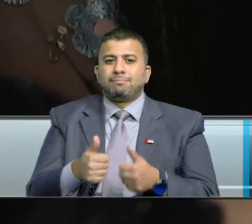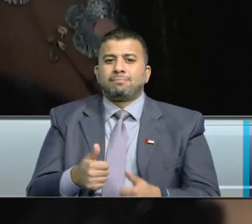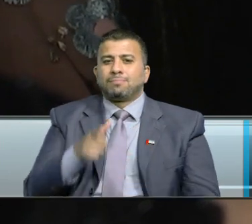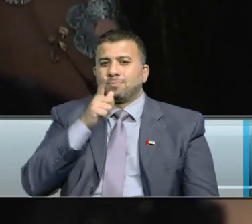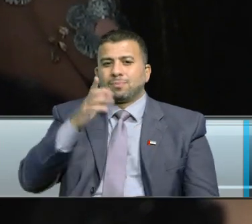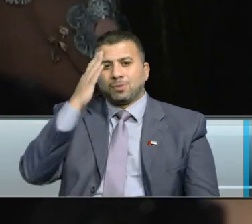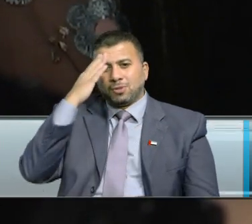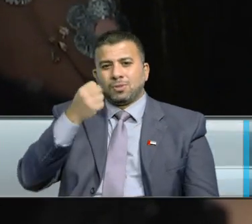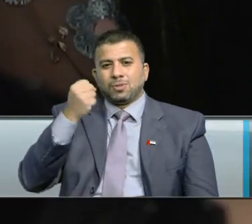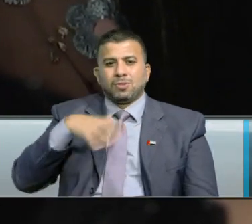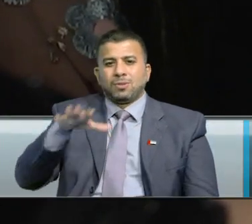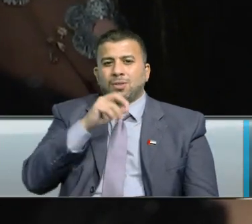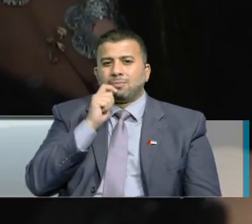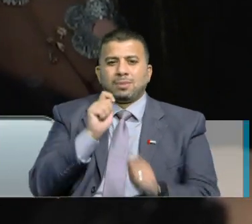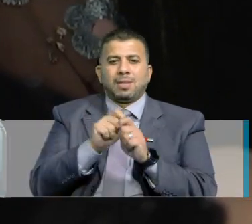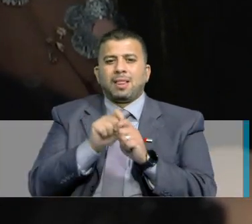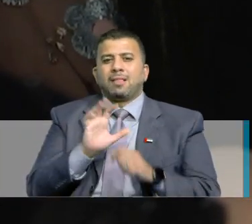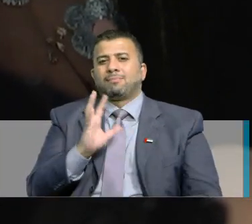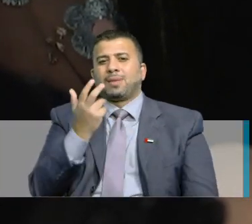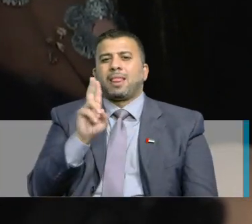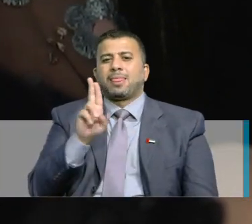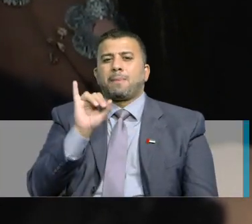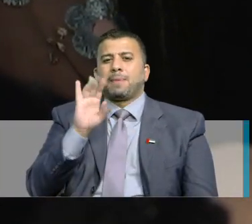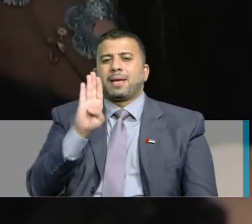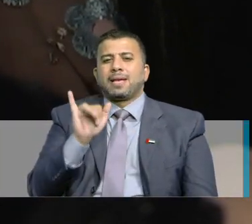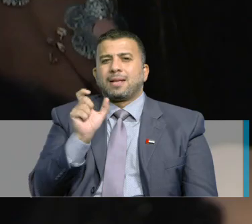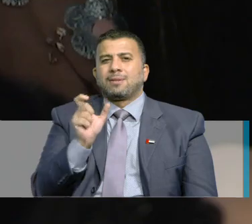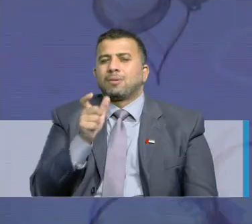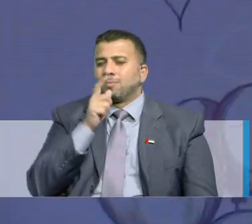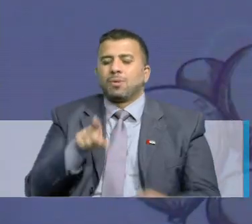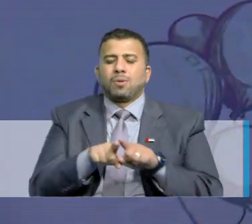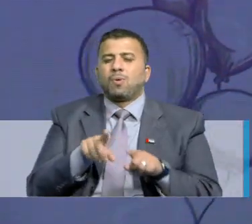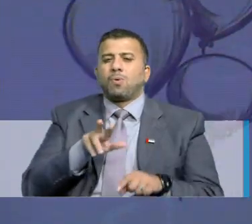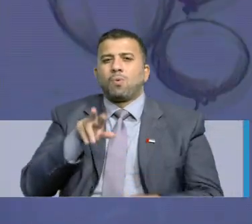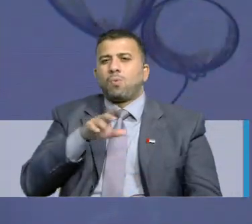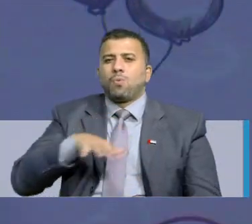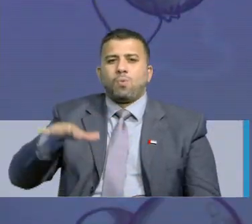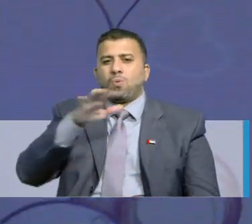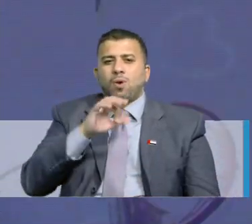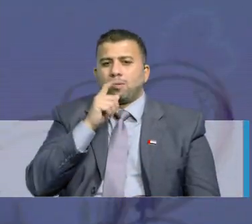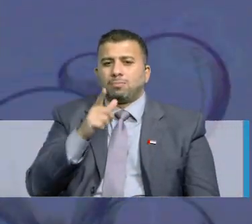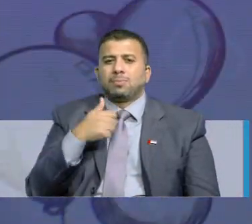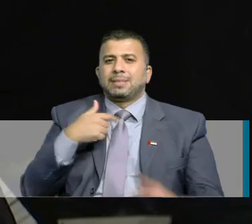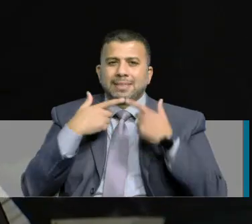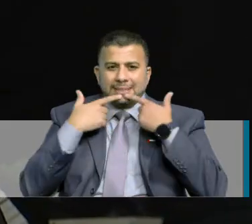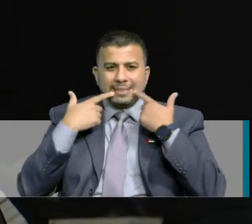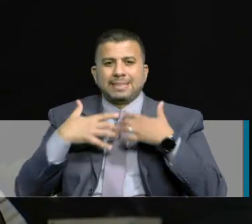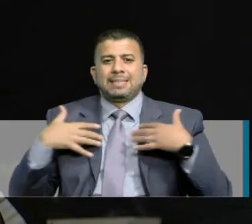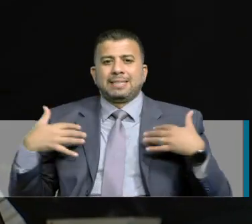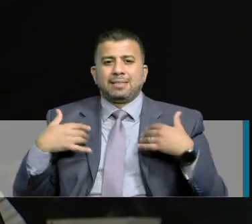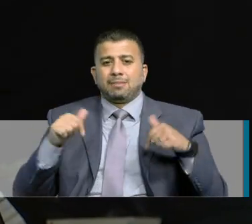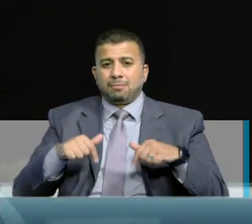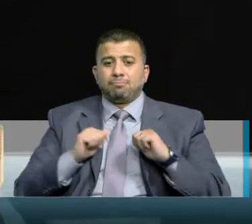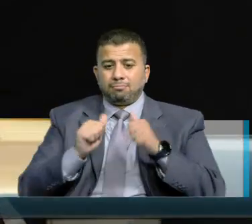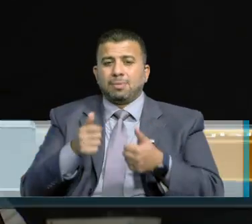شكرا كثير لكم التمكين الاجتماعي لكل اخواتنا الموجودات هناك. اولا من دواعي سروري ان